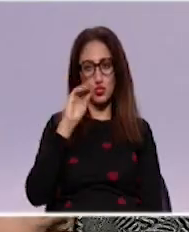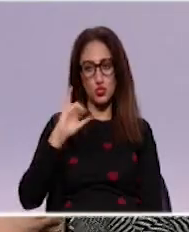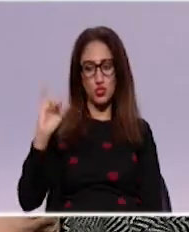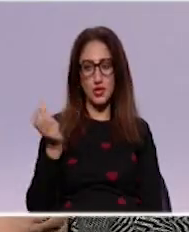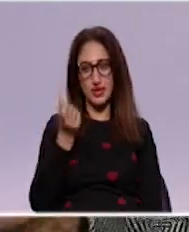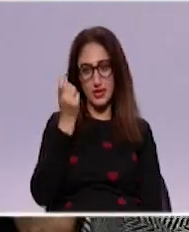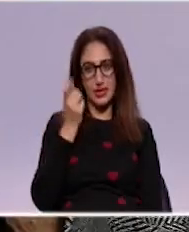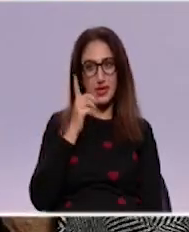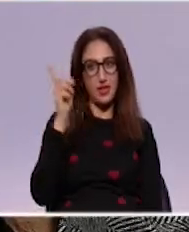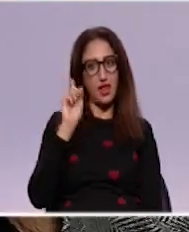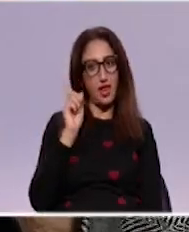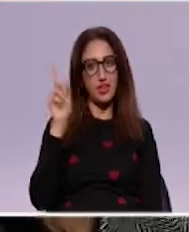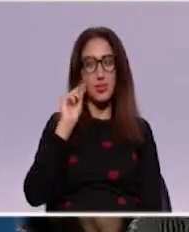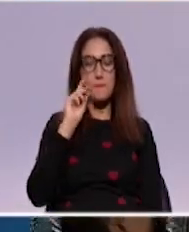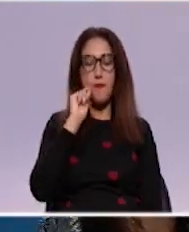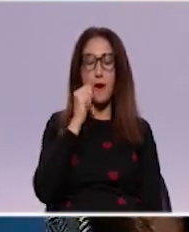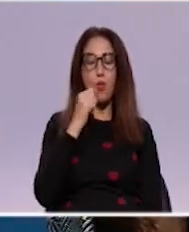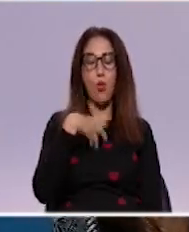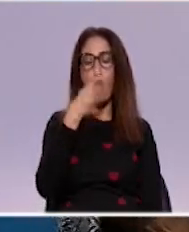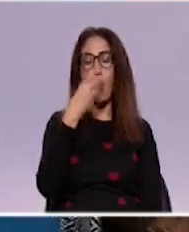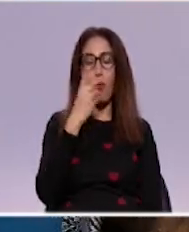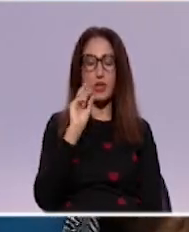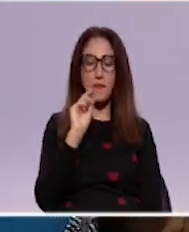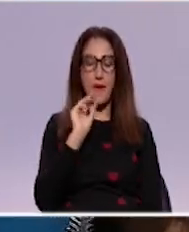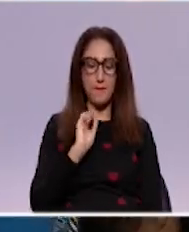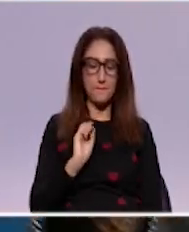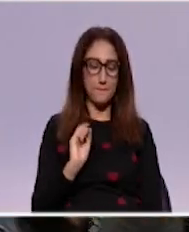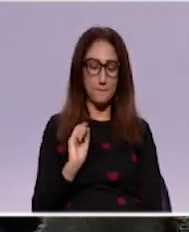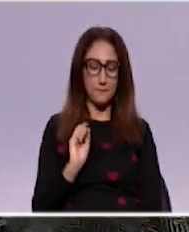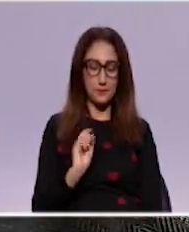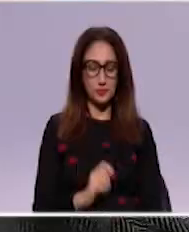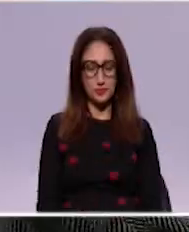بتاعنا. لا لا لا بس انا عايز اقول لحضرتك ان ايه،